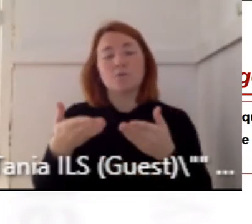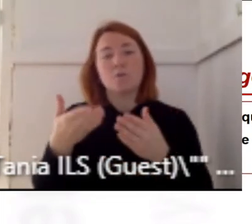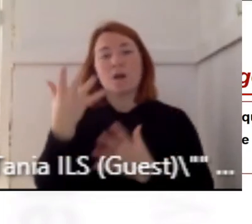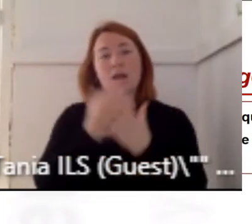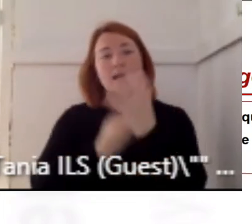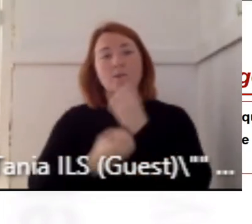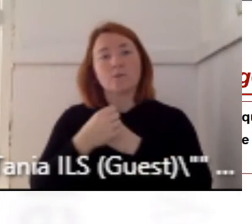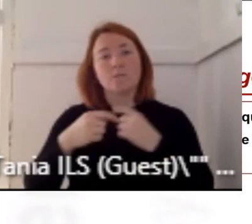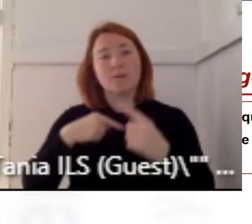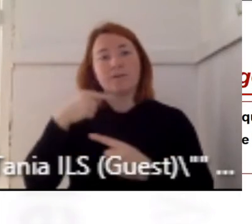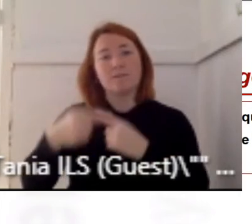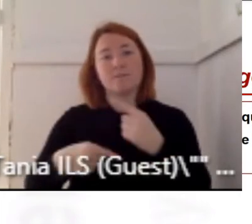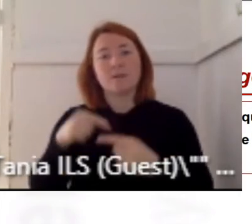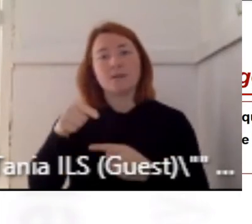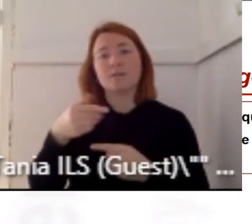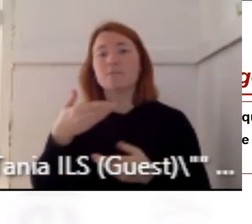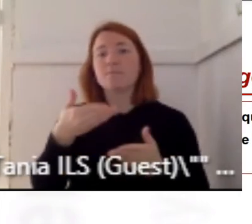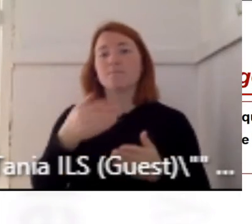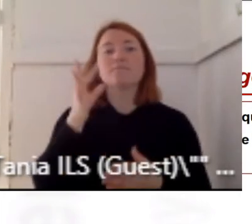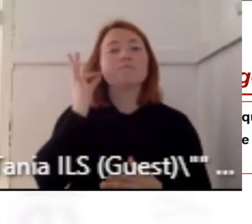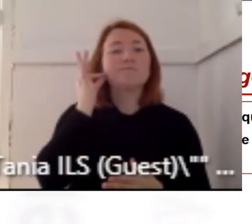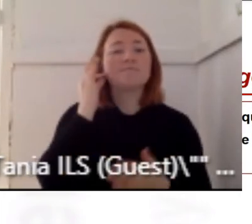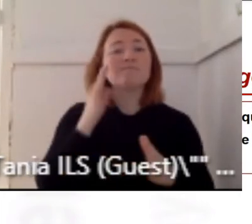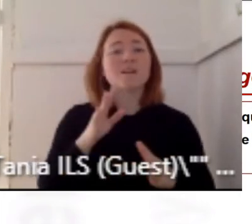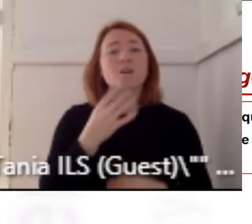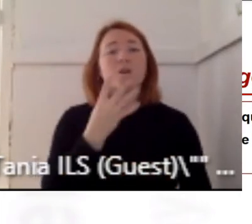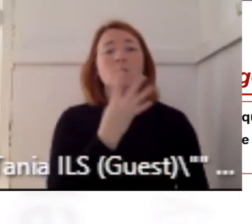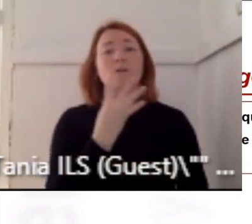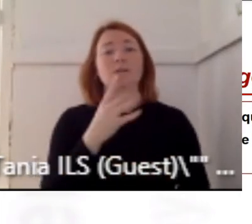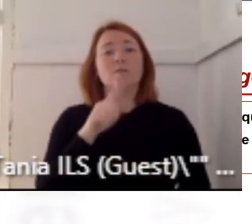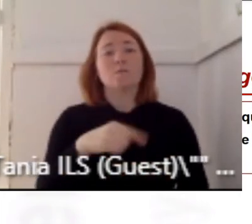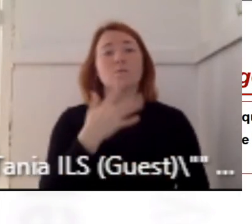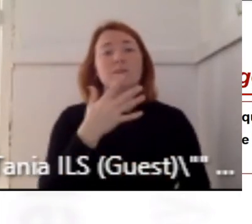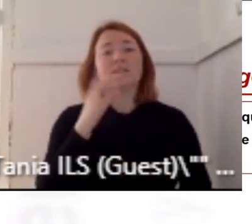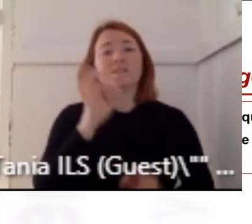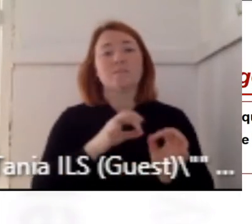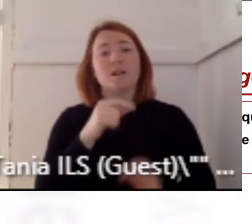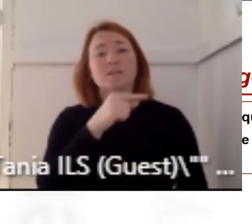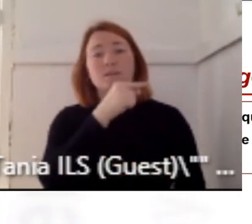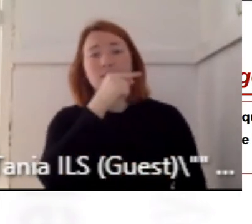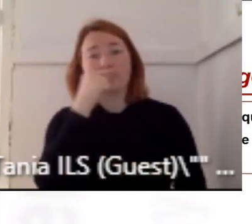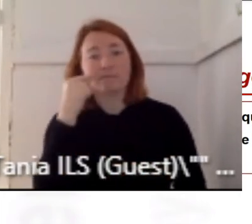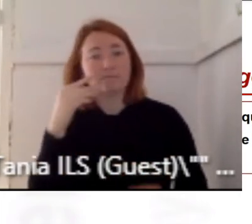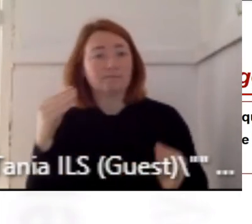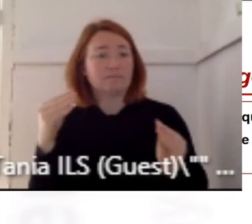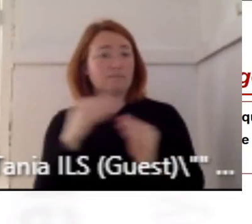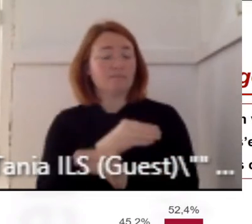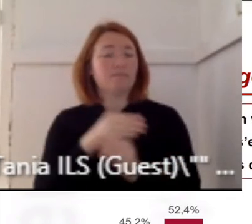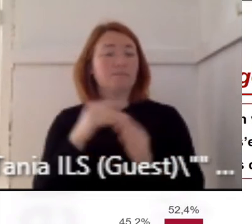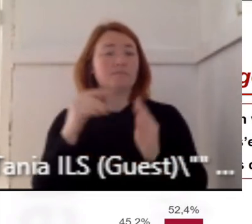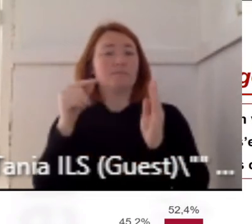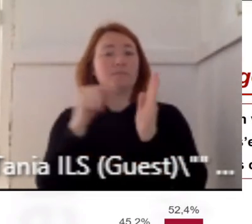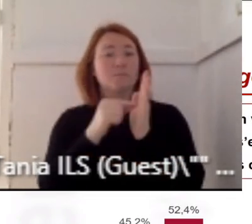dones, mentre que el 44,5% són homes, amb una diferència de gairebé 10 punts.